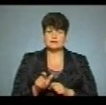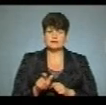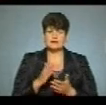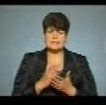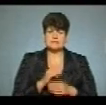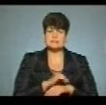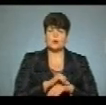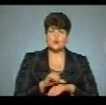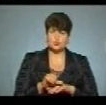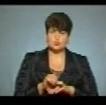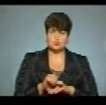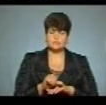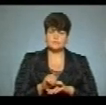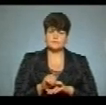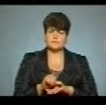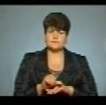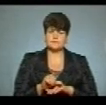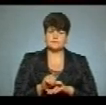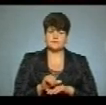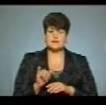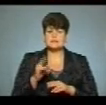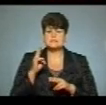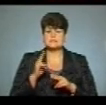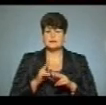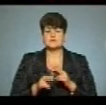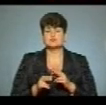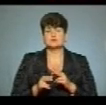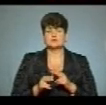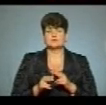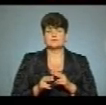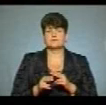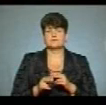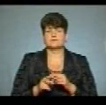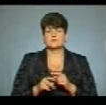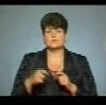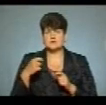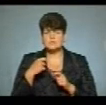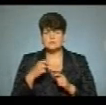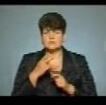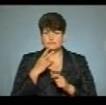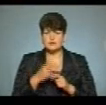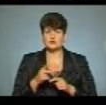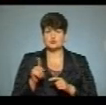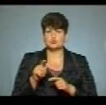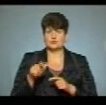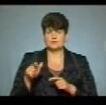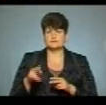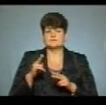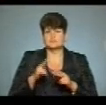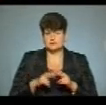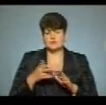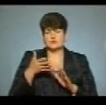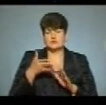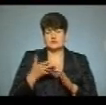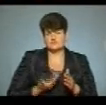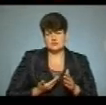за кордоном, так як він сам це говорив, і саме закінчення до заїждженої такої щітки, видно, що людина, оце відповідність нашого життя і зрозумілість